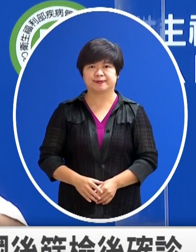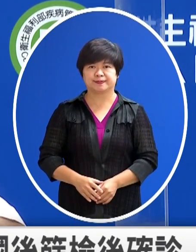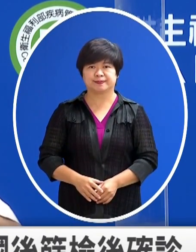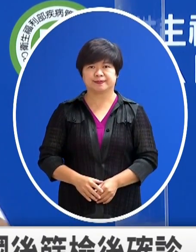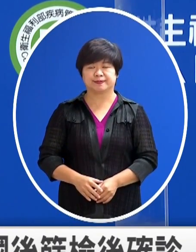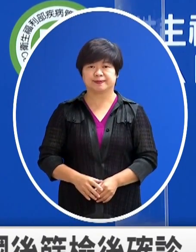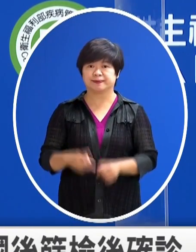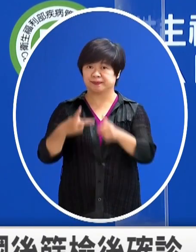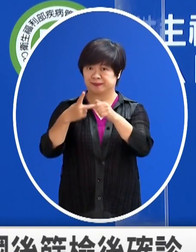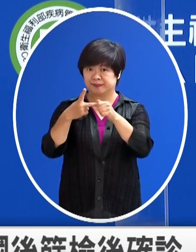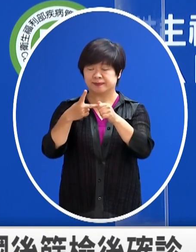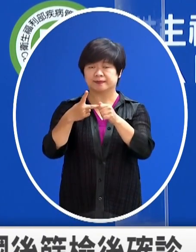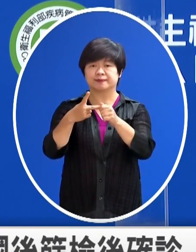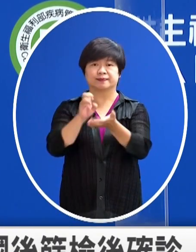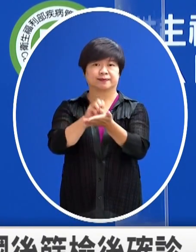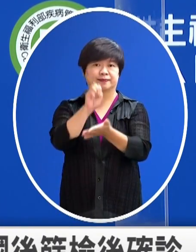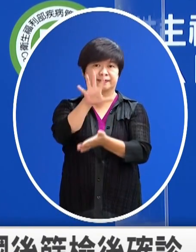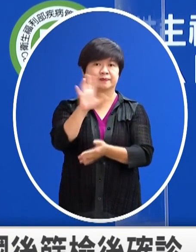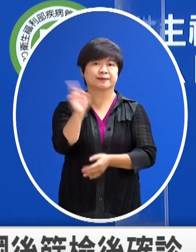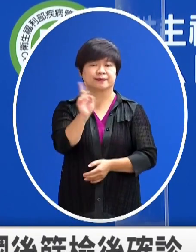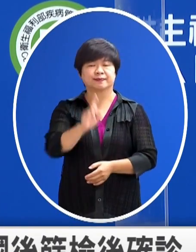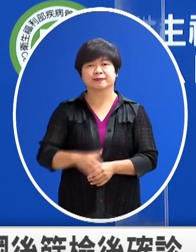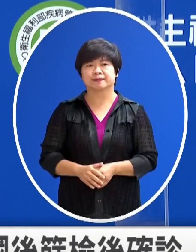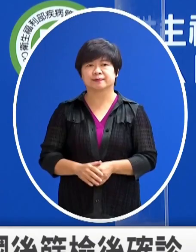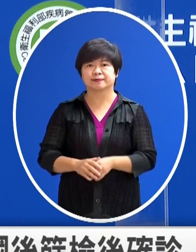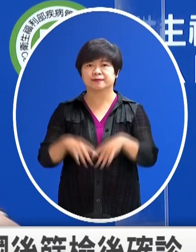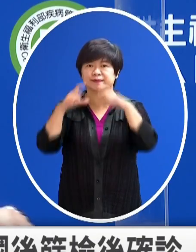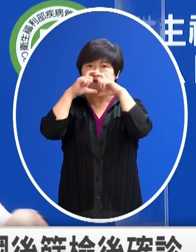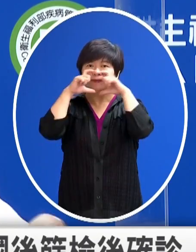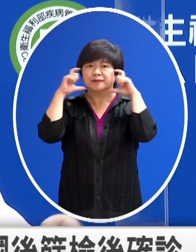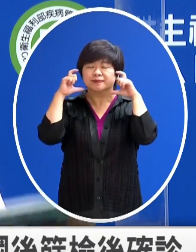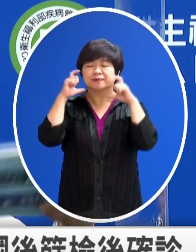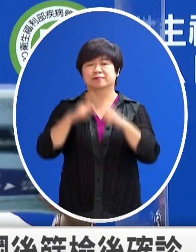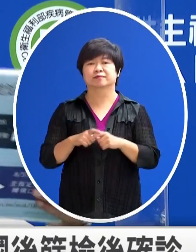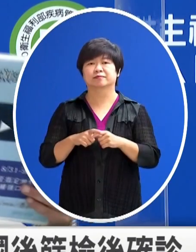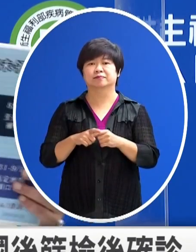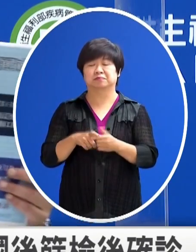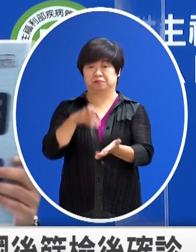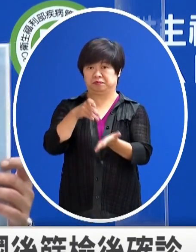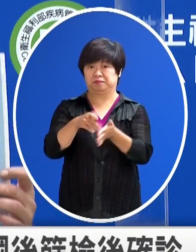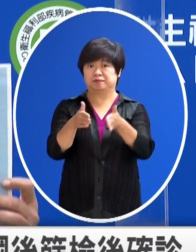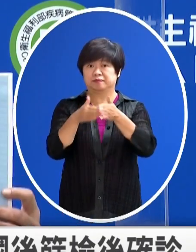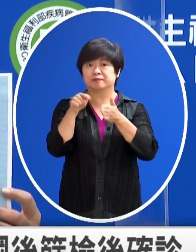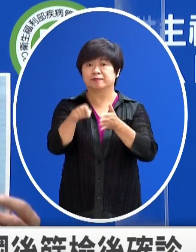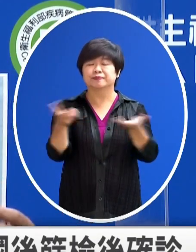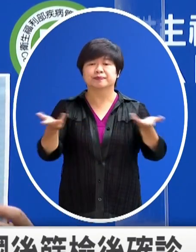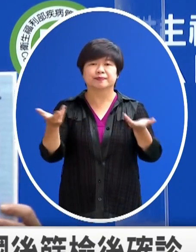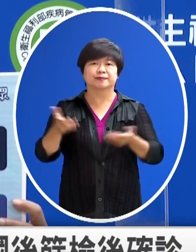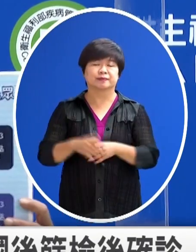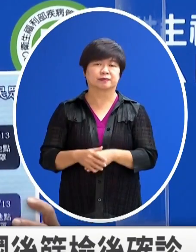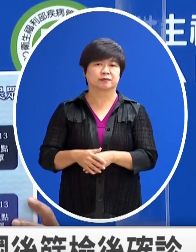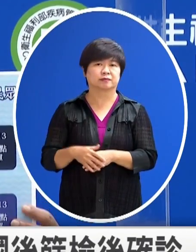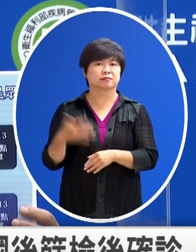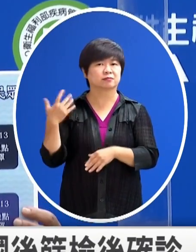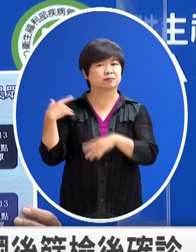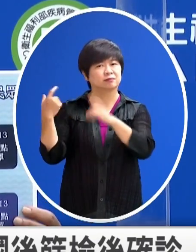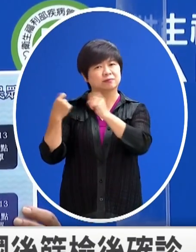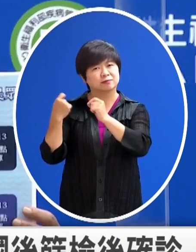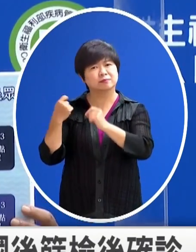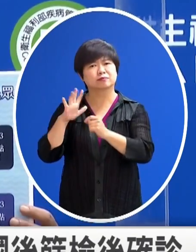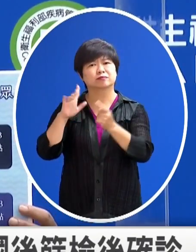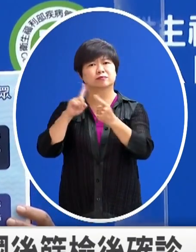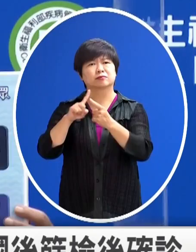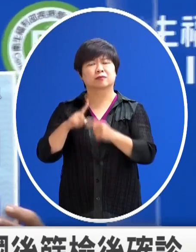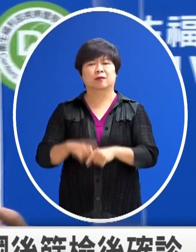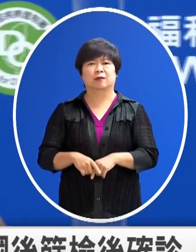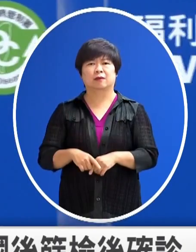然后第二个就跟大家来报告，就是口罩实名制。上次有讲，就是说前一段时间有些缴了钱的人